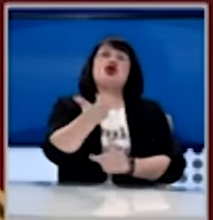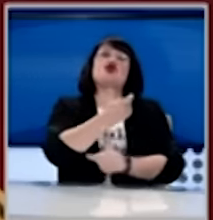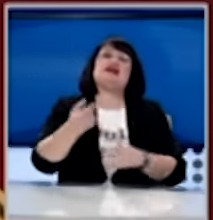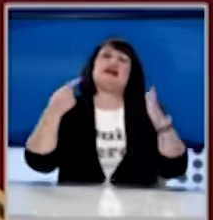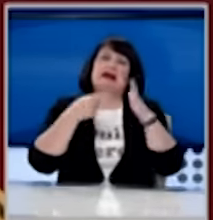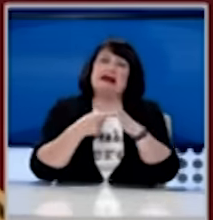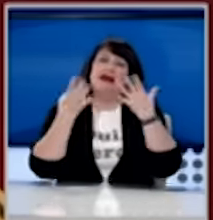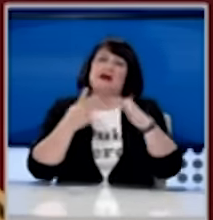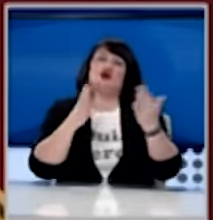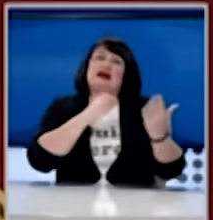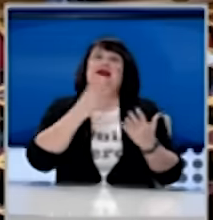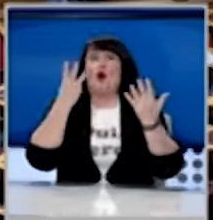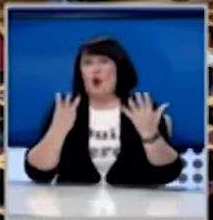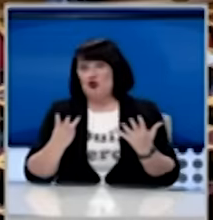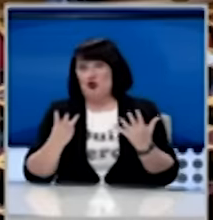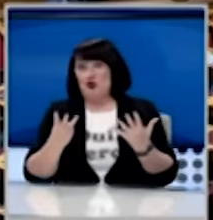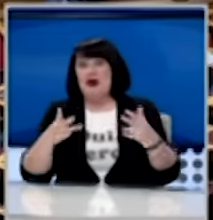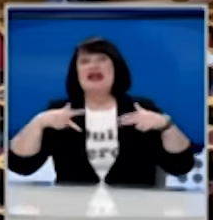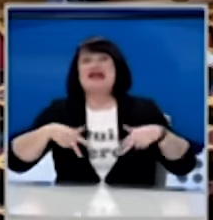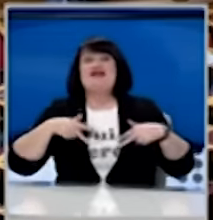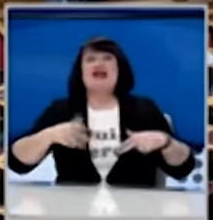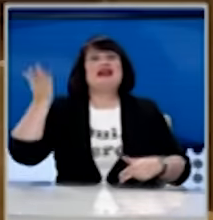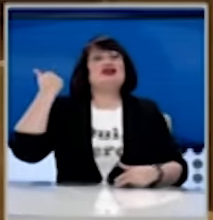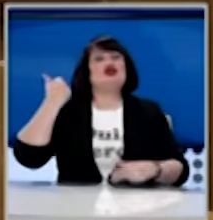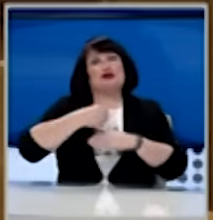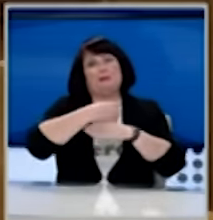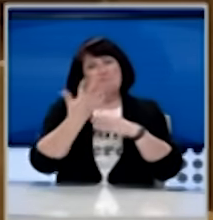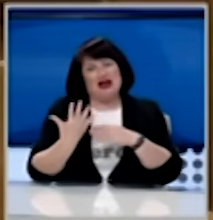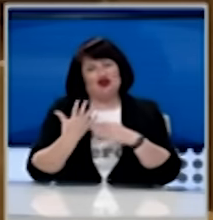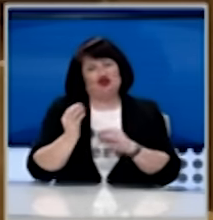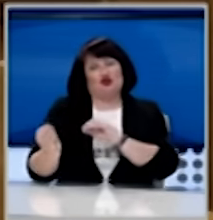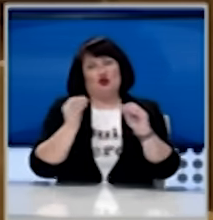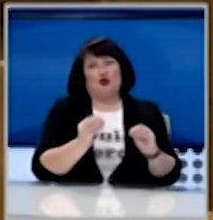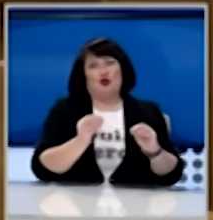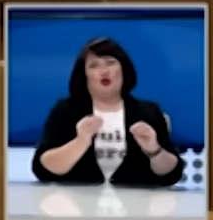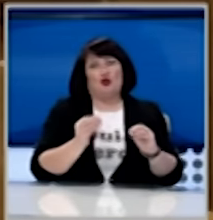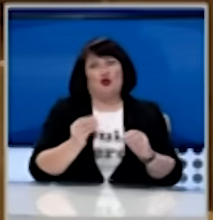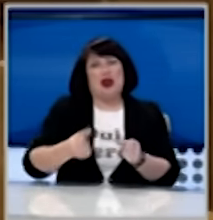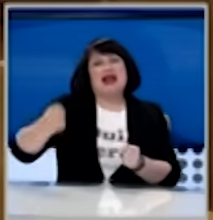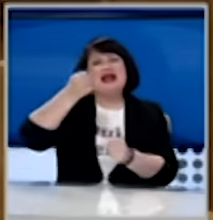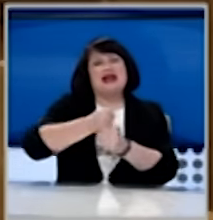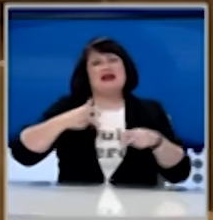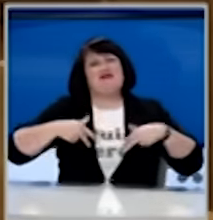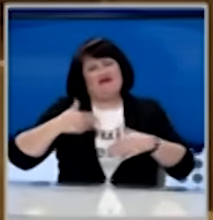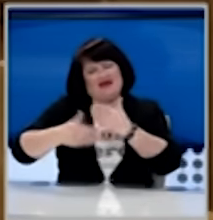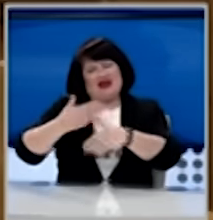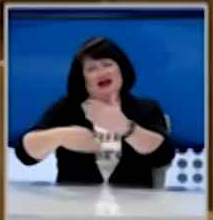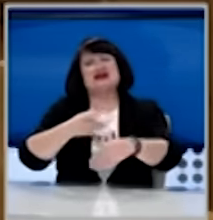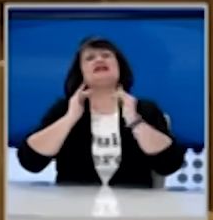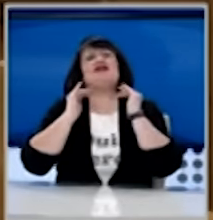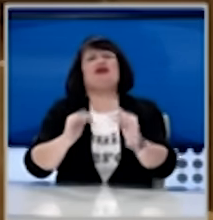το 1998 από την κυβέρνηση τότε του πασοκ που όλες οι επόμενες βεβαίως